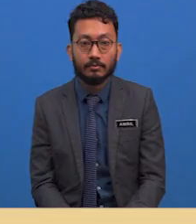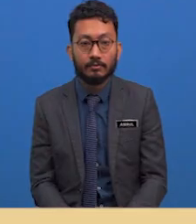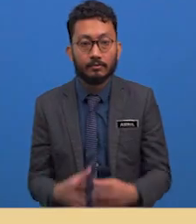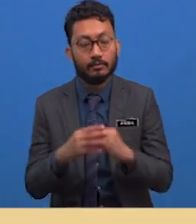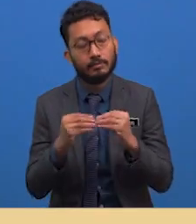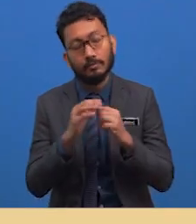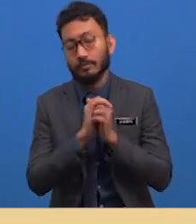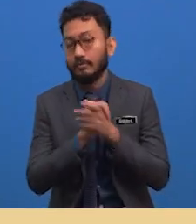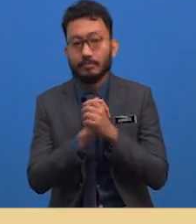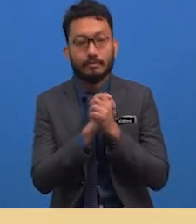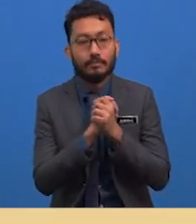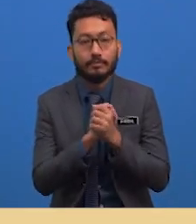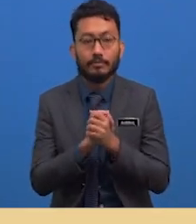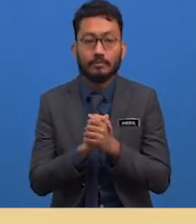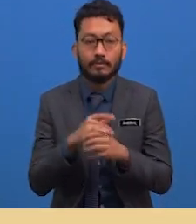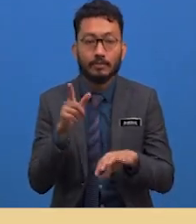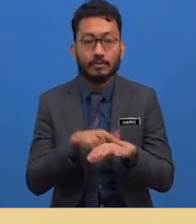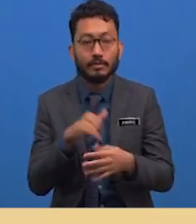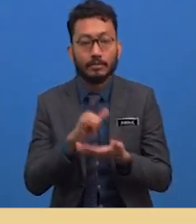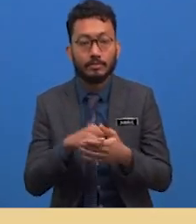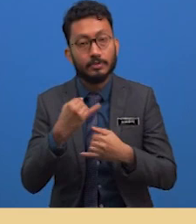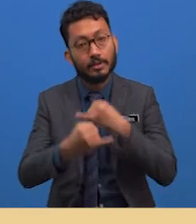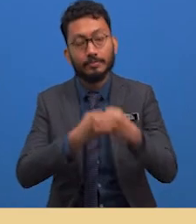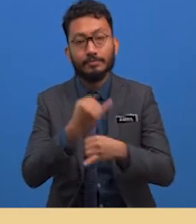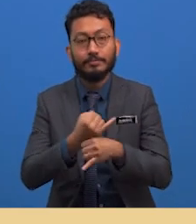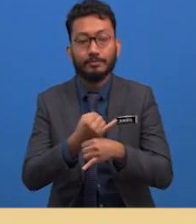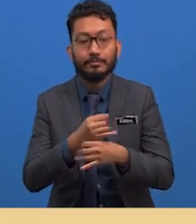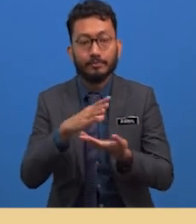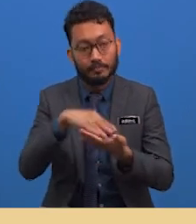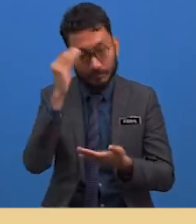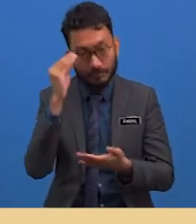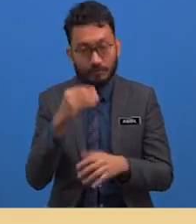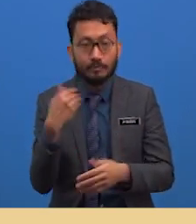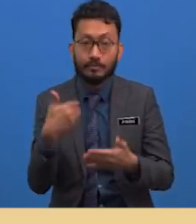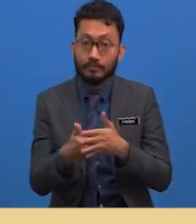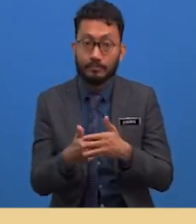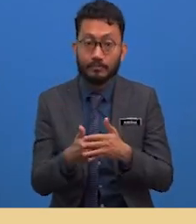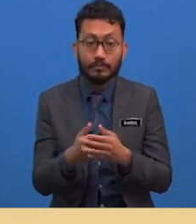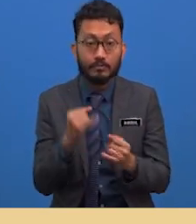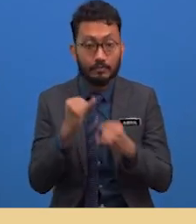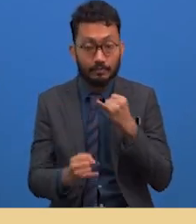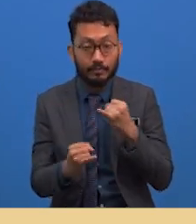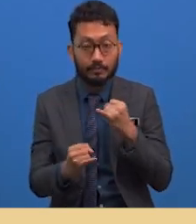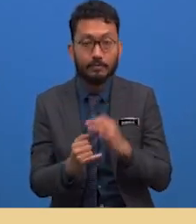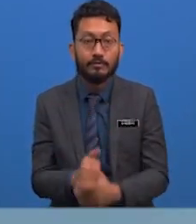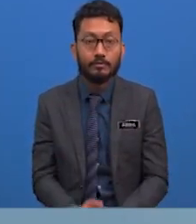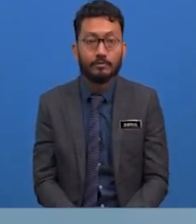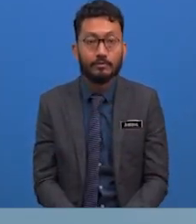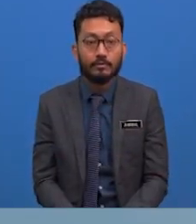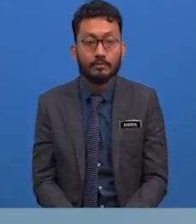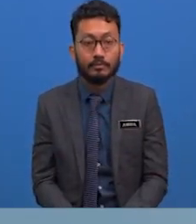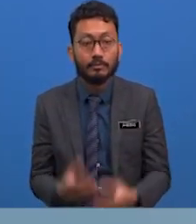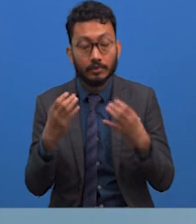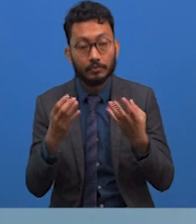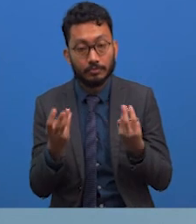Syabas dan tahniah cikgu ucapkan kerana berjaya mengikuti pembelajaran sehingga ke akhir sesi.